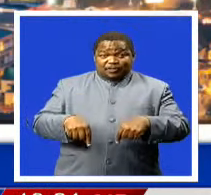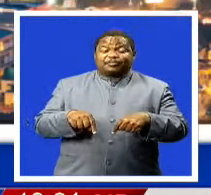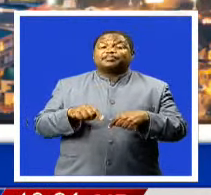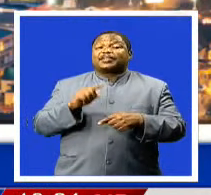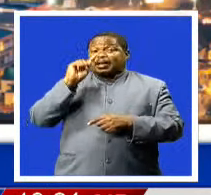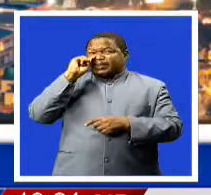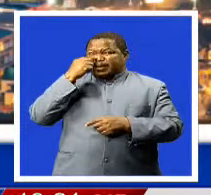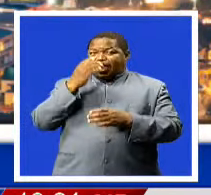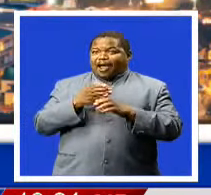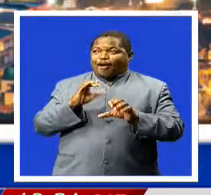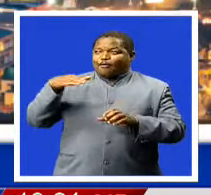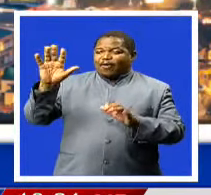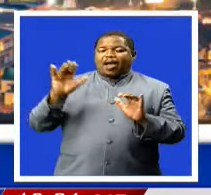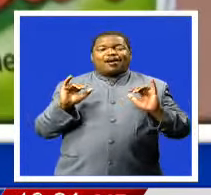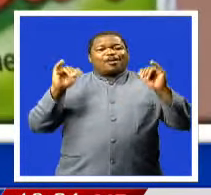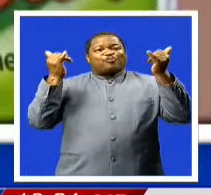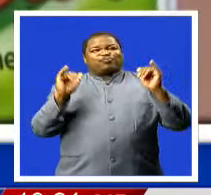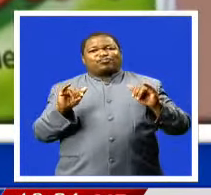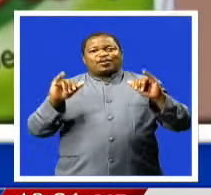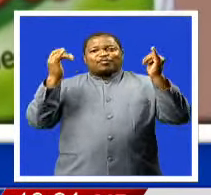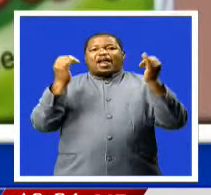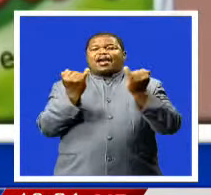yelive laseNdiya.